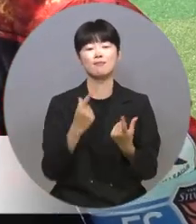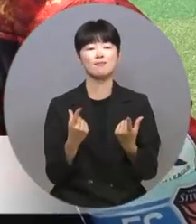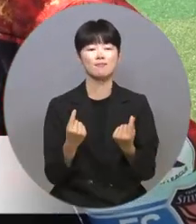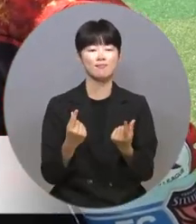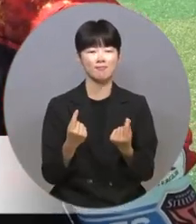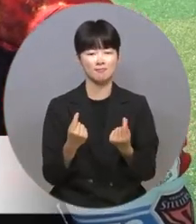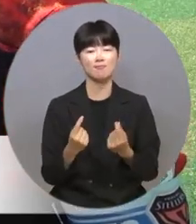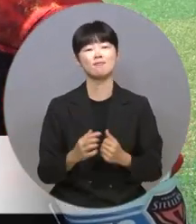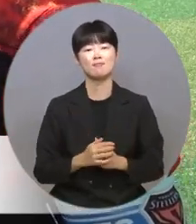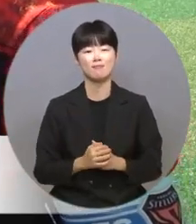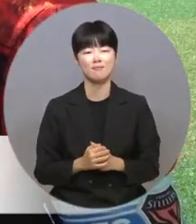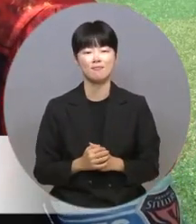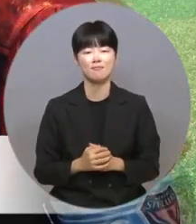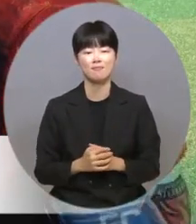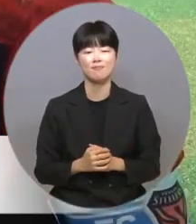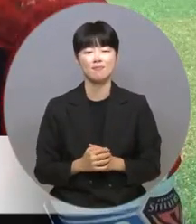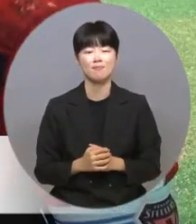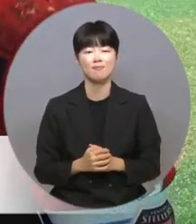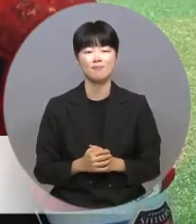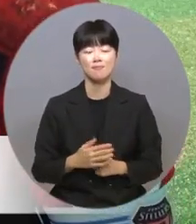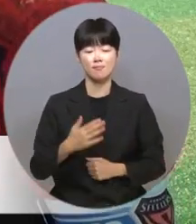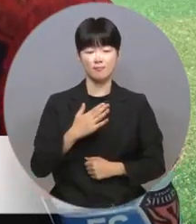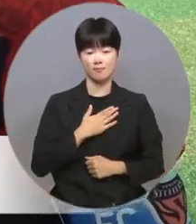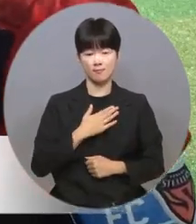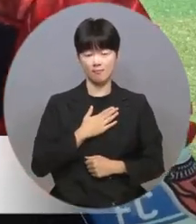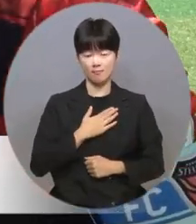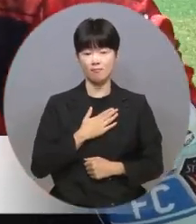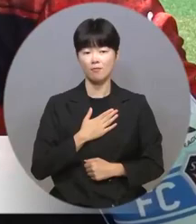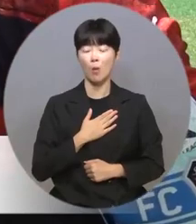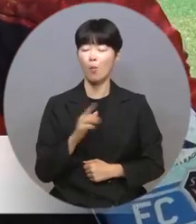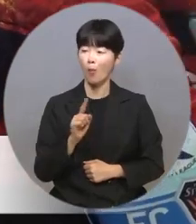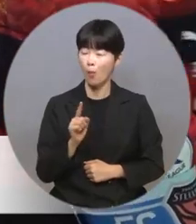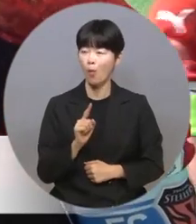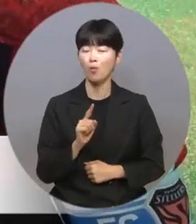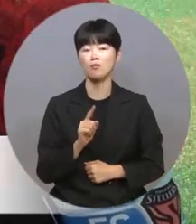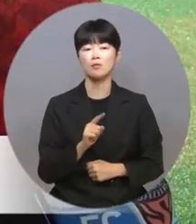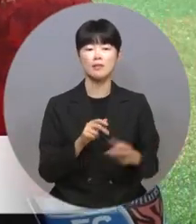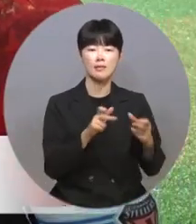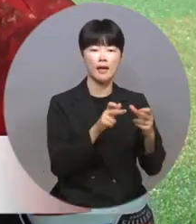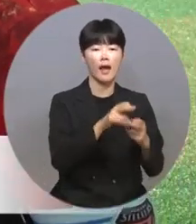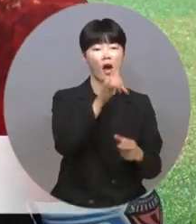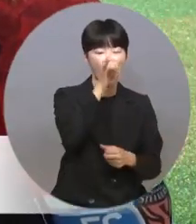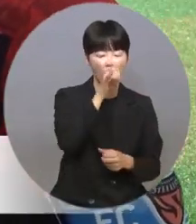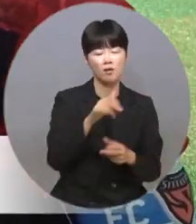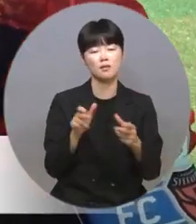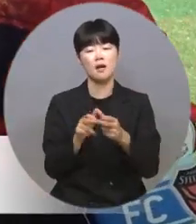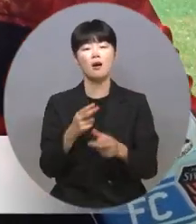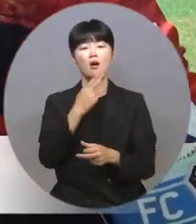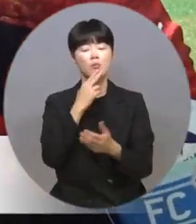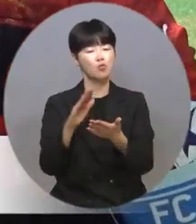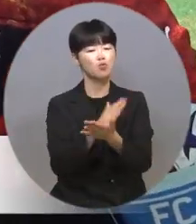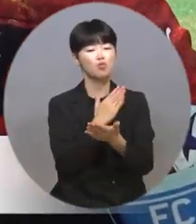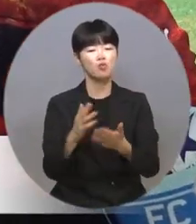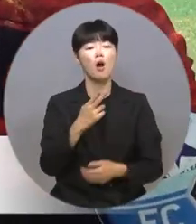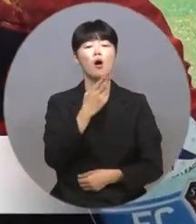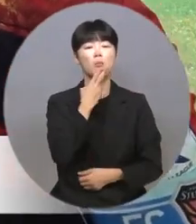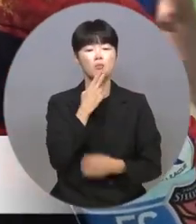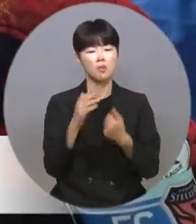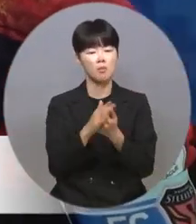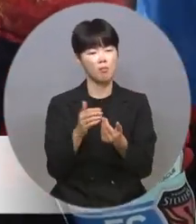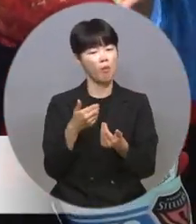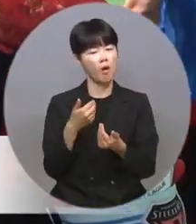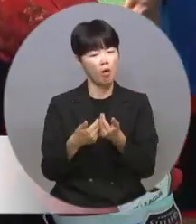이렇게 하면서 너무 좋은 것 같아요. 저희는 파트너 선수, 스페셜 선수에 대한 구분이 없고요.